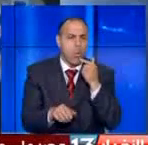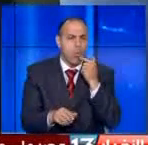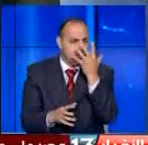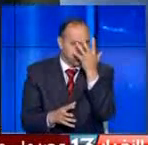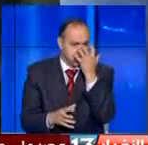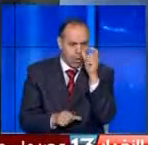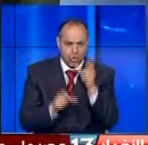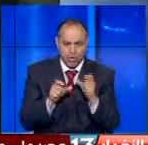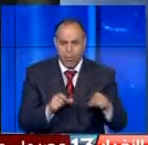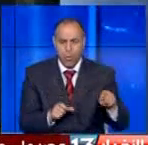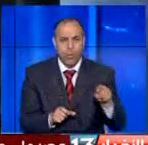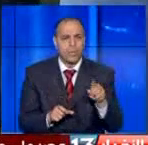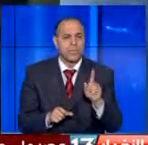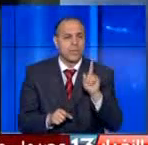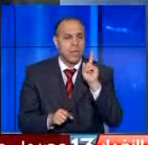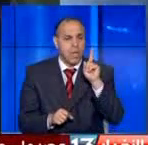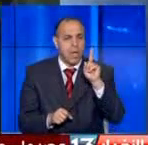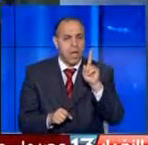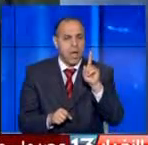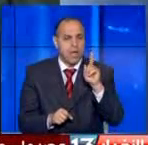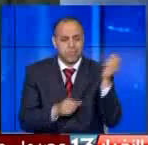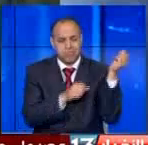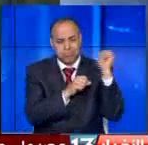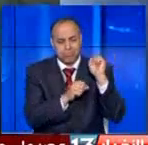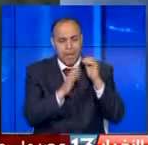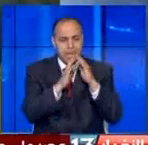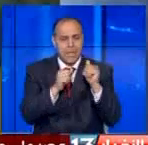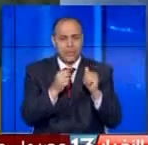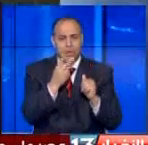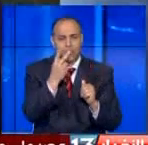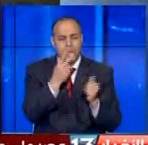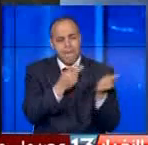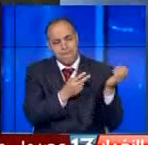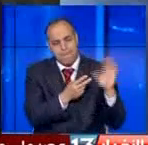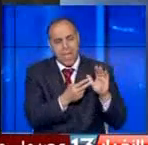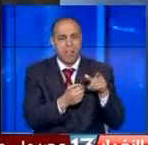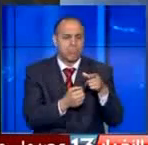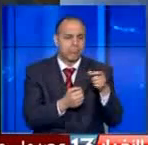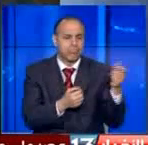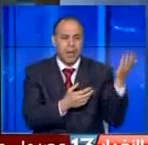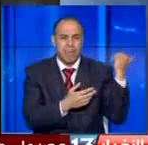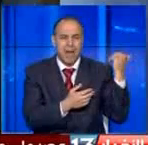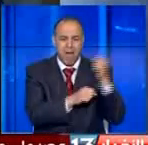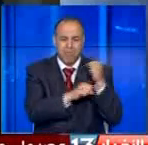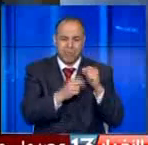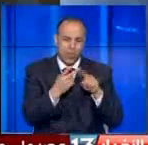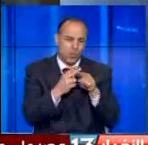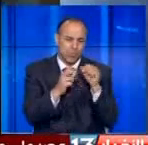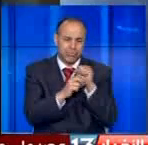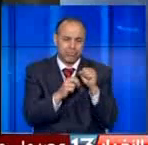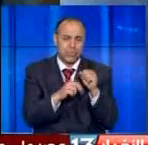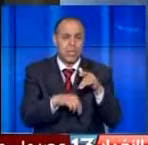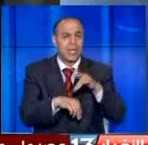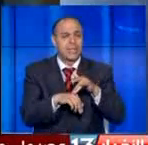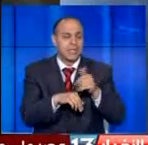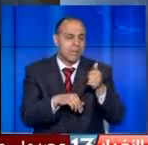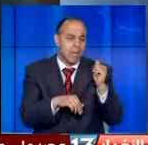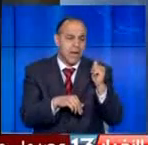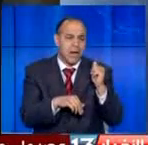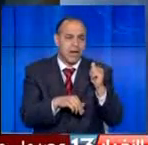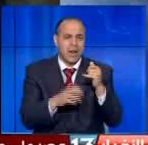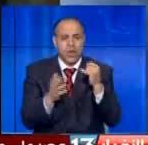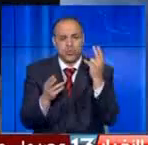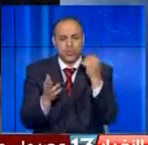وغضب شعبي واسع، تشيع مصر اليوم جثامين الضحايا الذين فاقوا 40 والذين سقطوا أمس بين